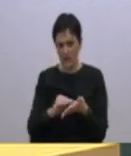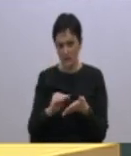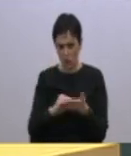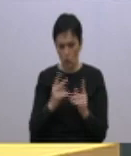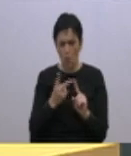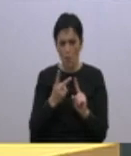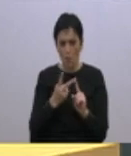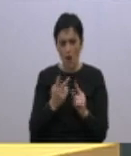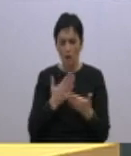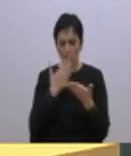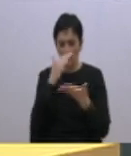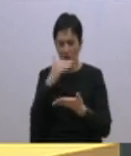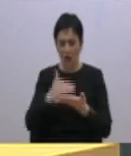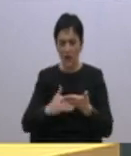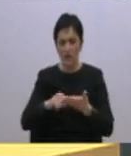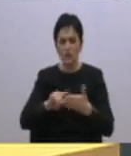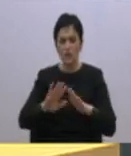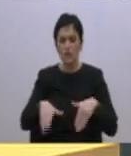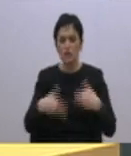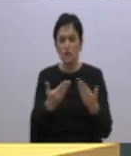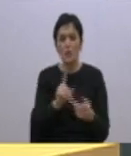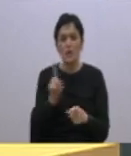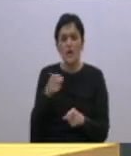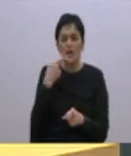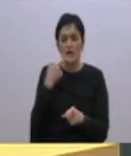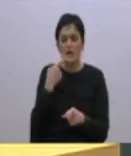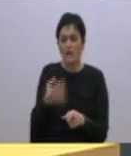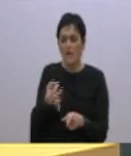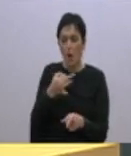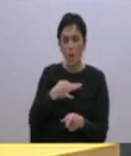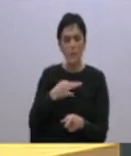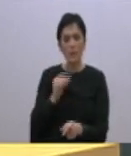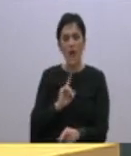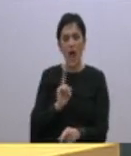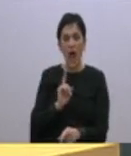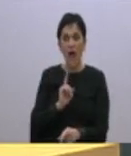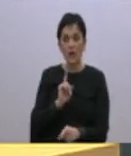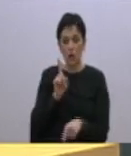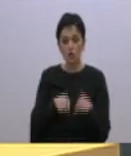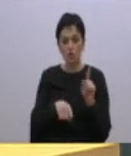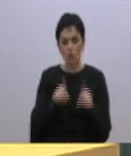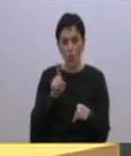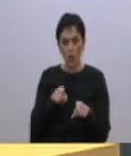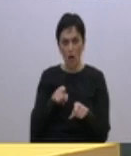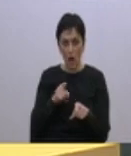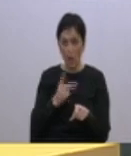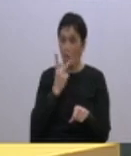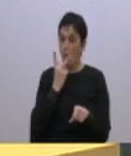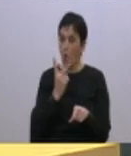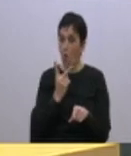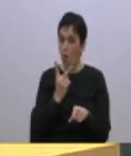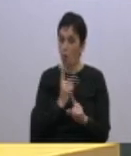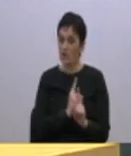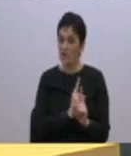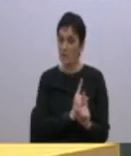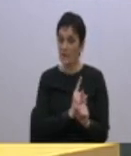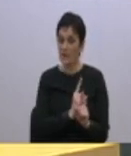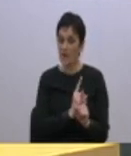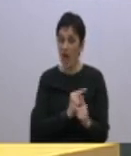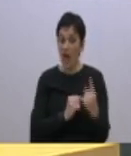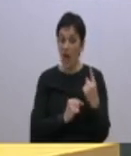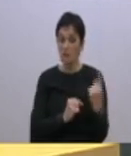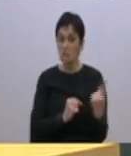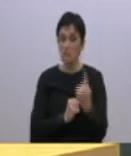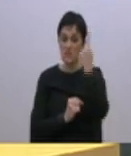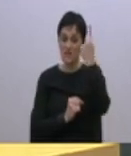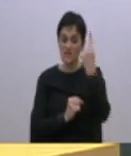არის შემოთავაზებული, აქ გვეუბნებიან რომ არა, ზოგადად დავადგინოთ რომ იყოს ორი ვიცე-პრეზიდენტი, ერთი პირველი